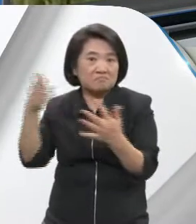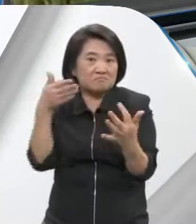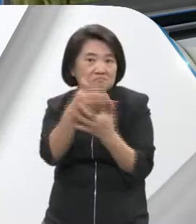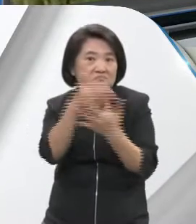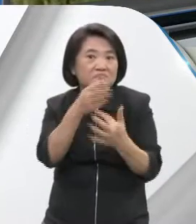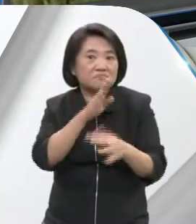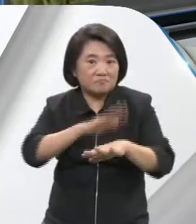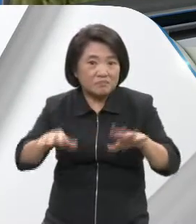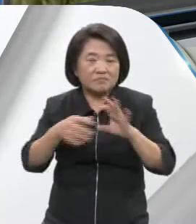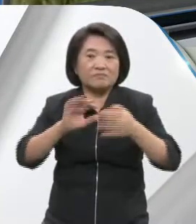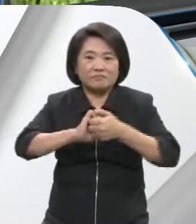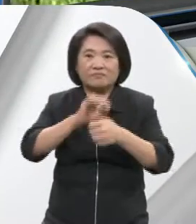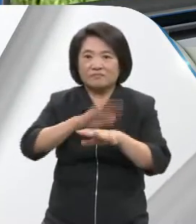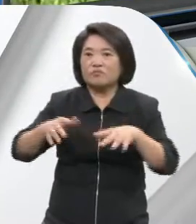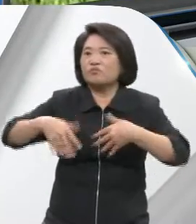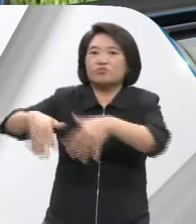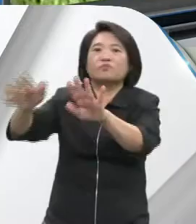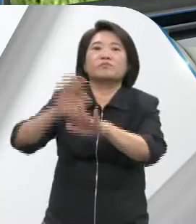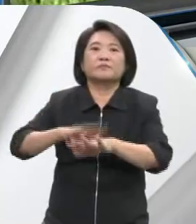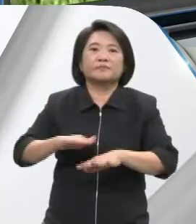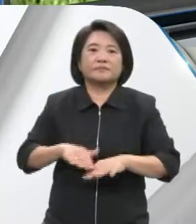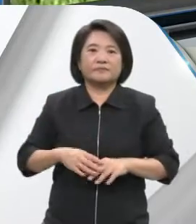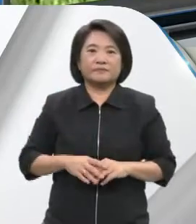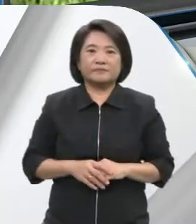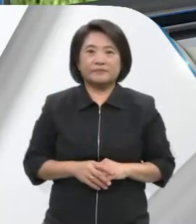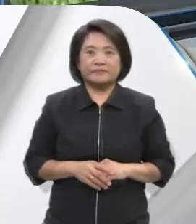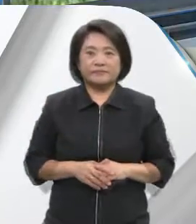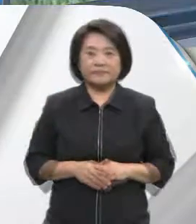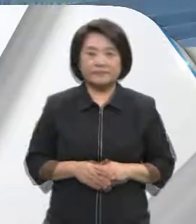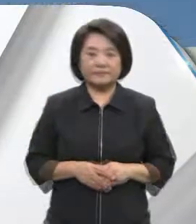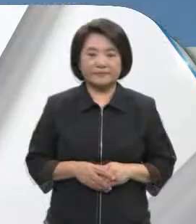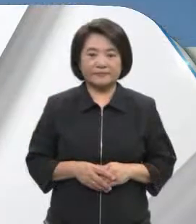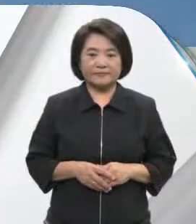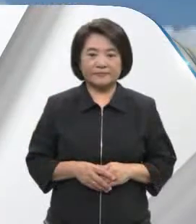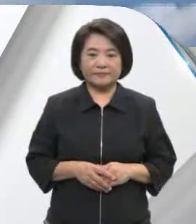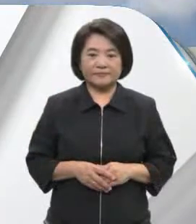到大片朵海域咧作恶，系你入为将几条叫走。